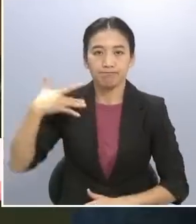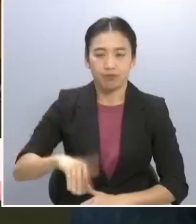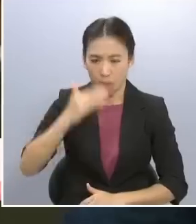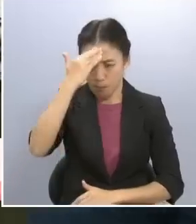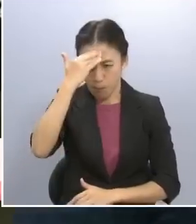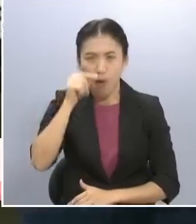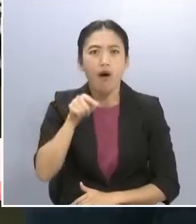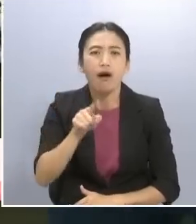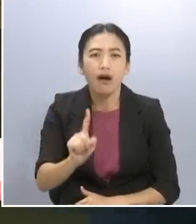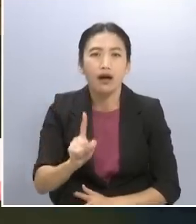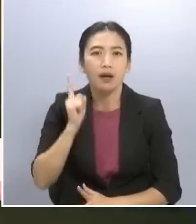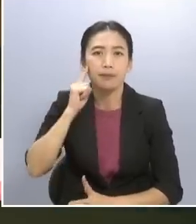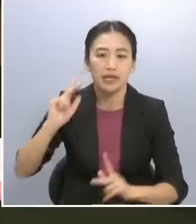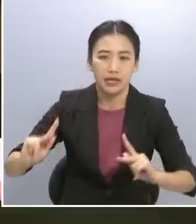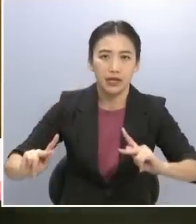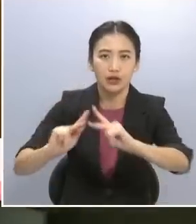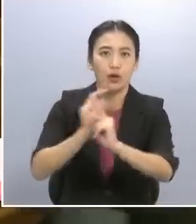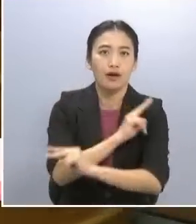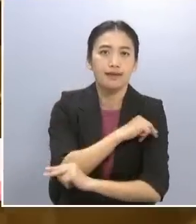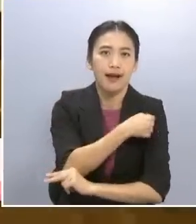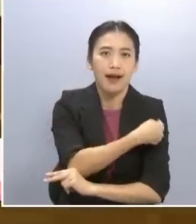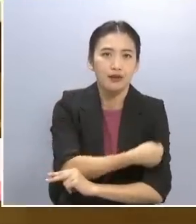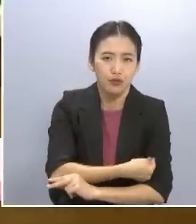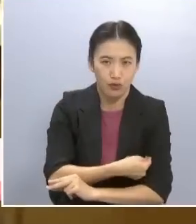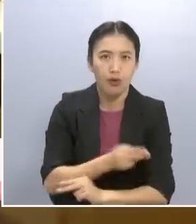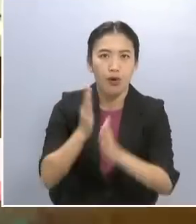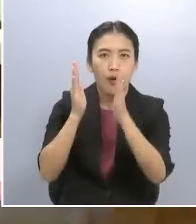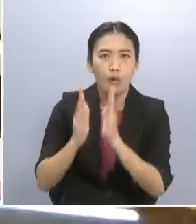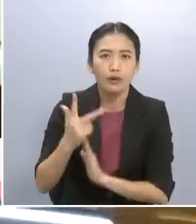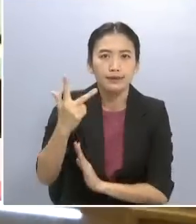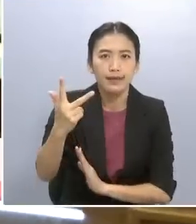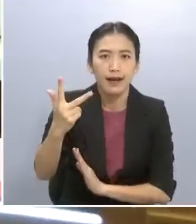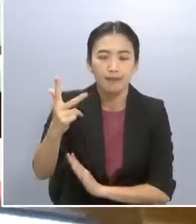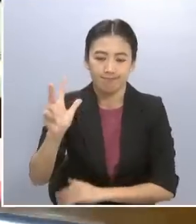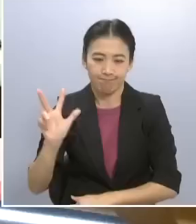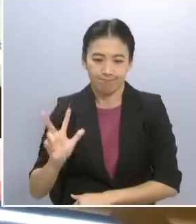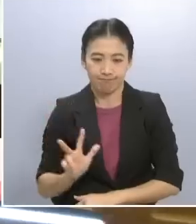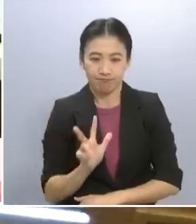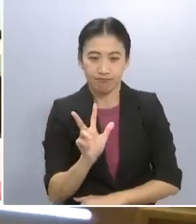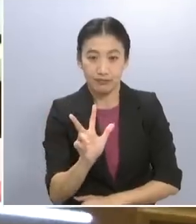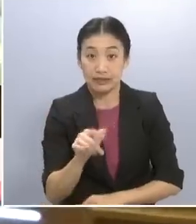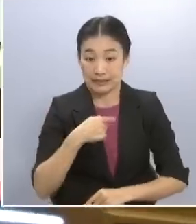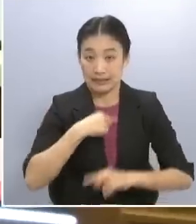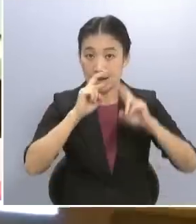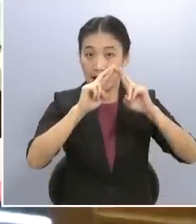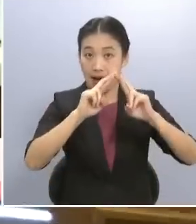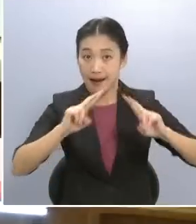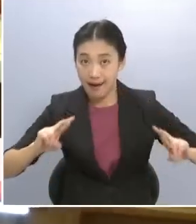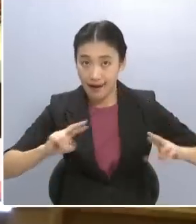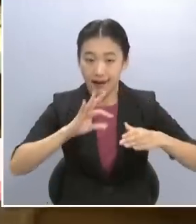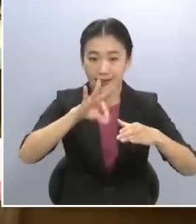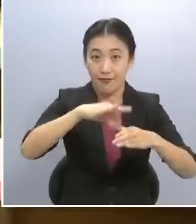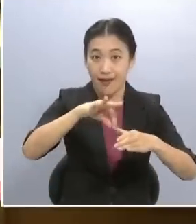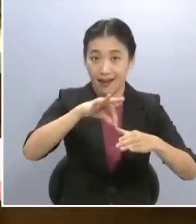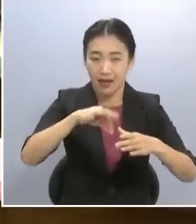เลือกกระทรวงสาธารณสุข3คนผู้ชมครับบุกเข้าไปตรวจสอบร้านคาเฟ่ที่ขายผลิตภัณฑ์เกี่ยวกับกัญชาในโรงแรม